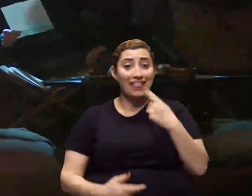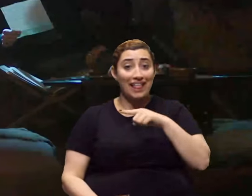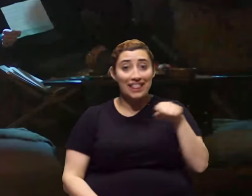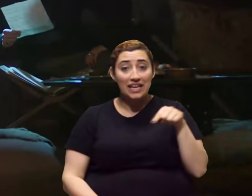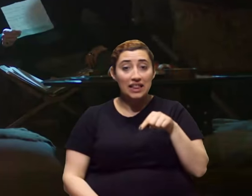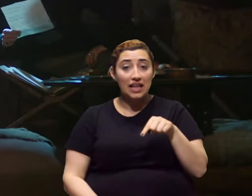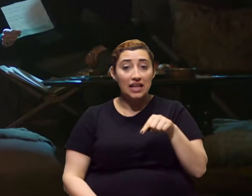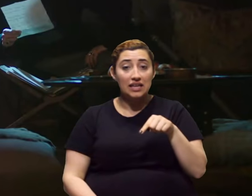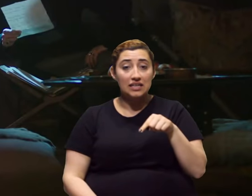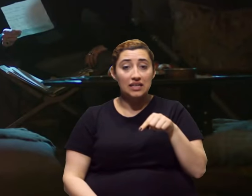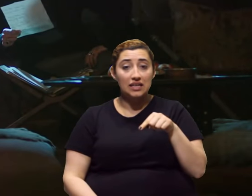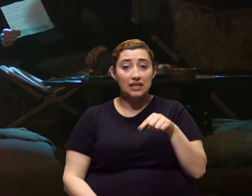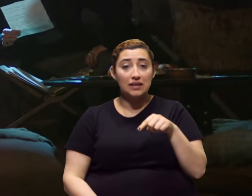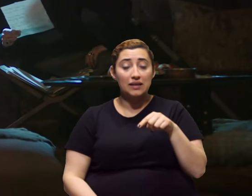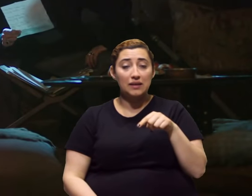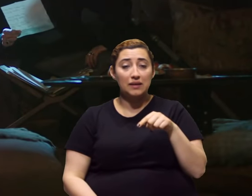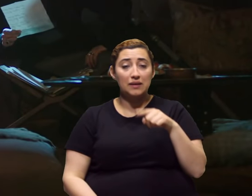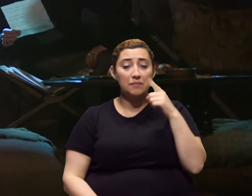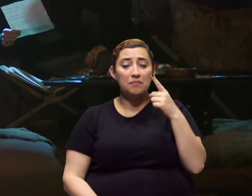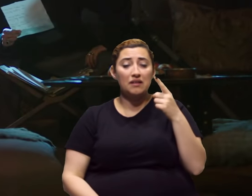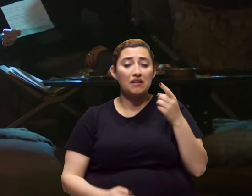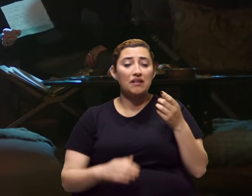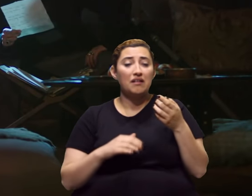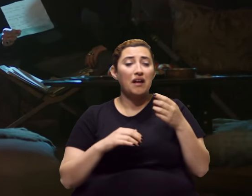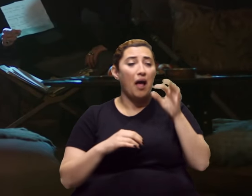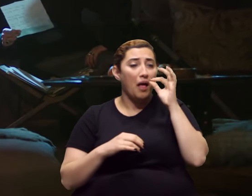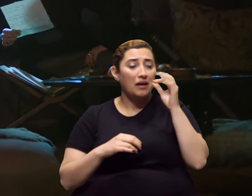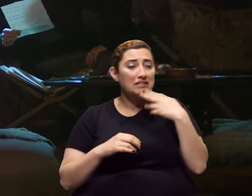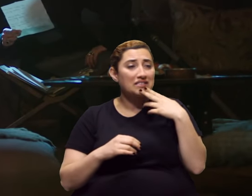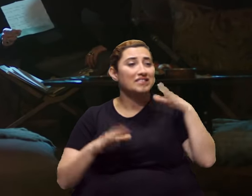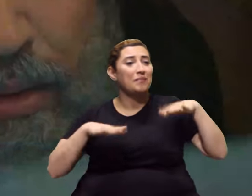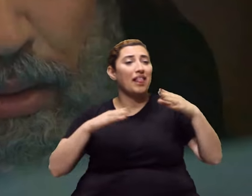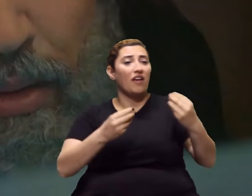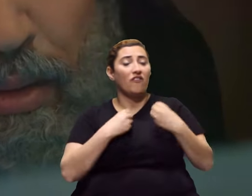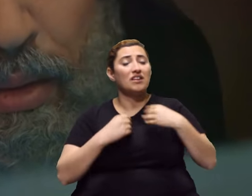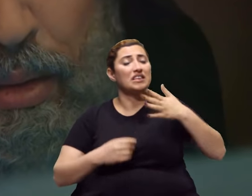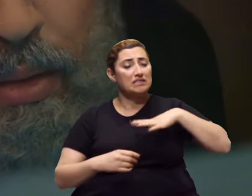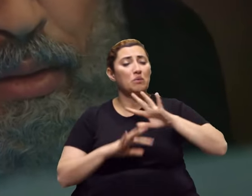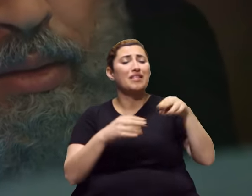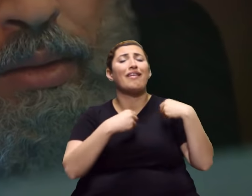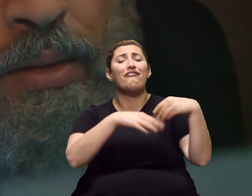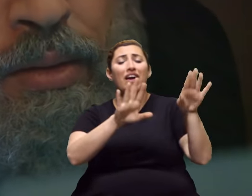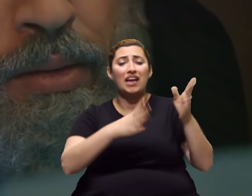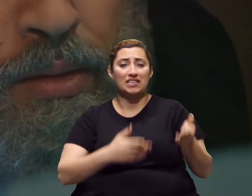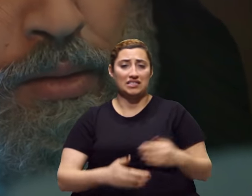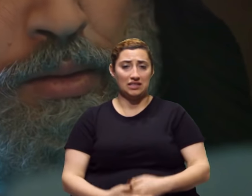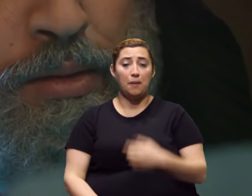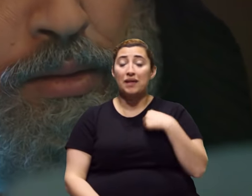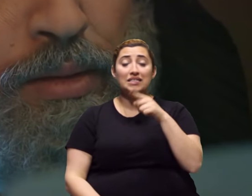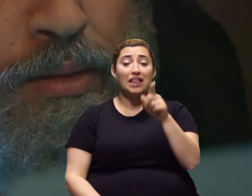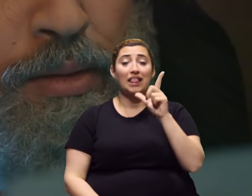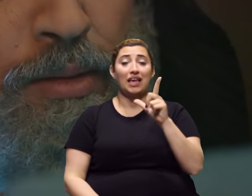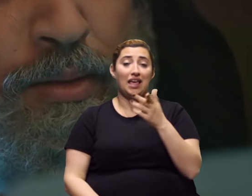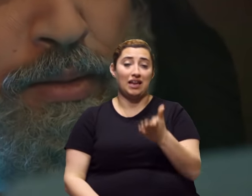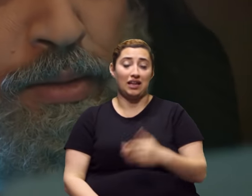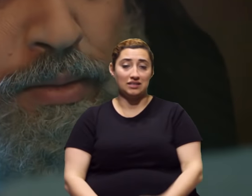dedikleri. Bir eyle birkaç huri. İsteyene versen onu. Bana